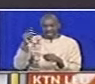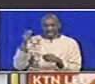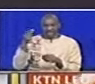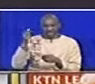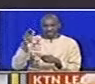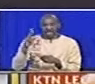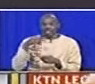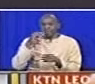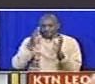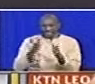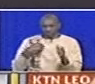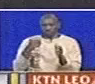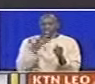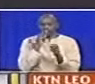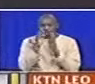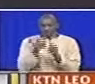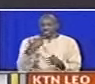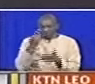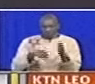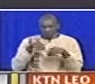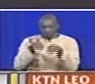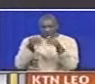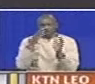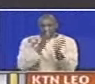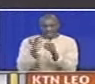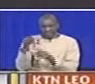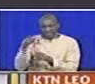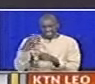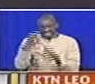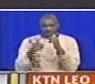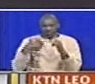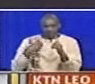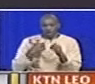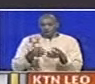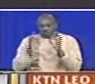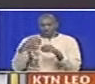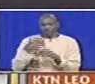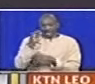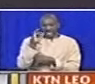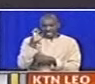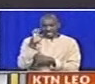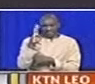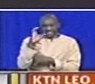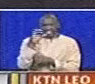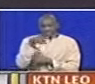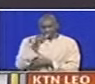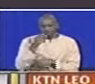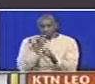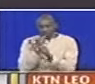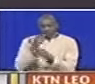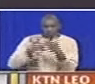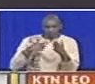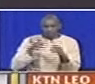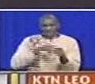kaunti ya Kisii amekuwa akifuatilia maandalizi ya mwisho ya maafisa wa tume ya IEBC na kuweza kutuandalia